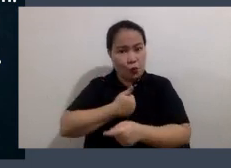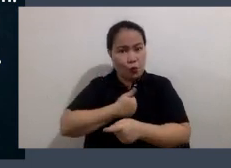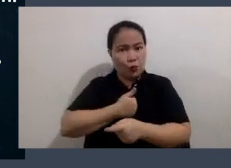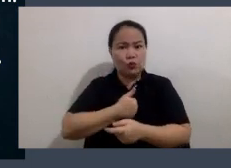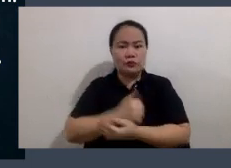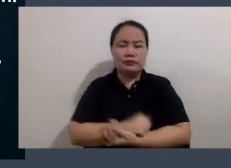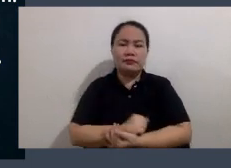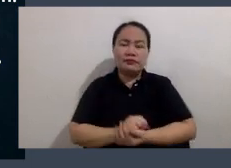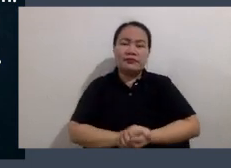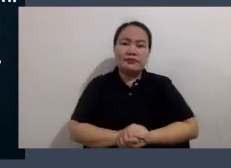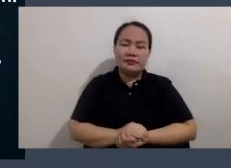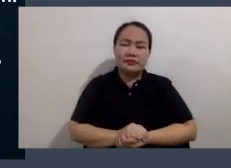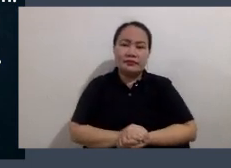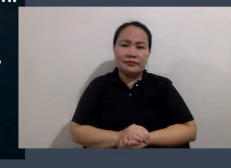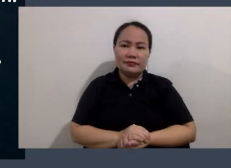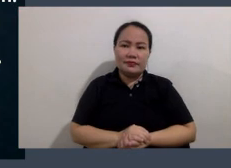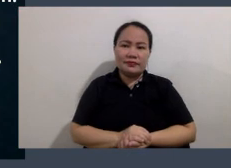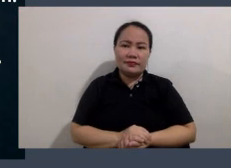own.